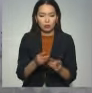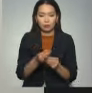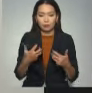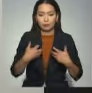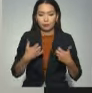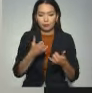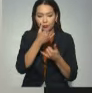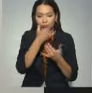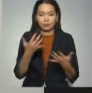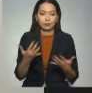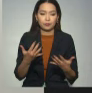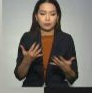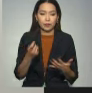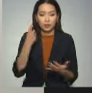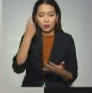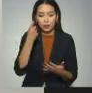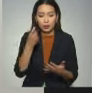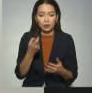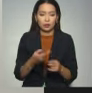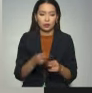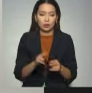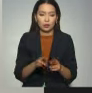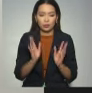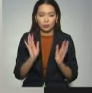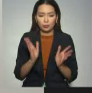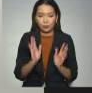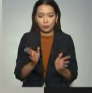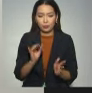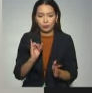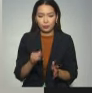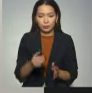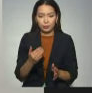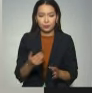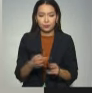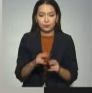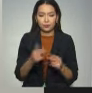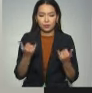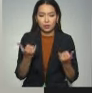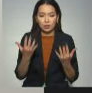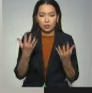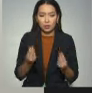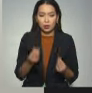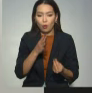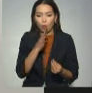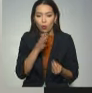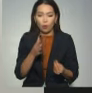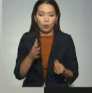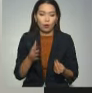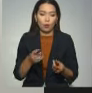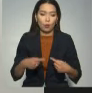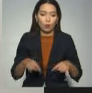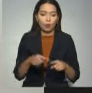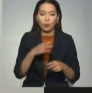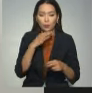айналады. Маскүнемдік бұл үлкен дерт. Қазіргі уақытта қоғамда бұл мәселеге